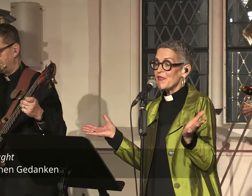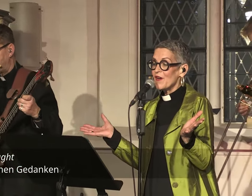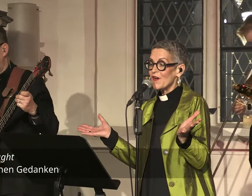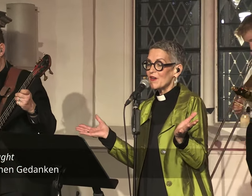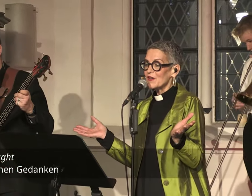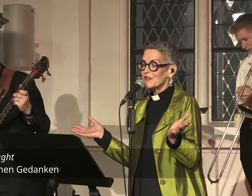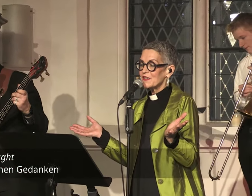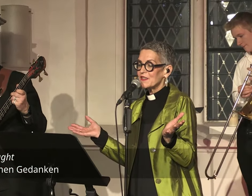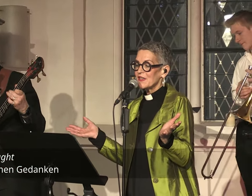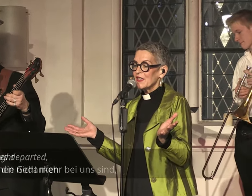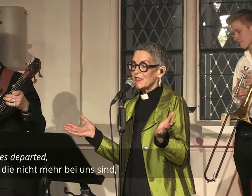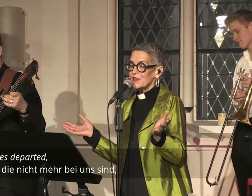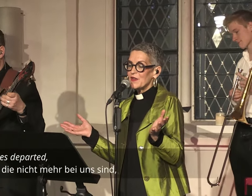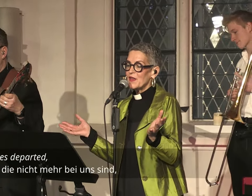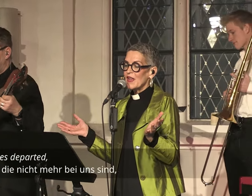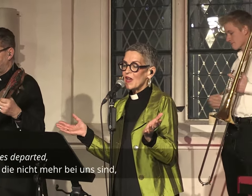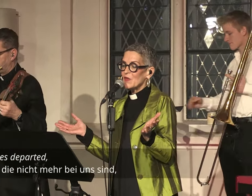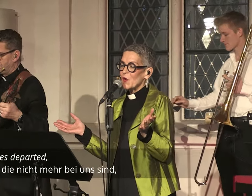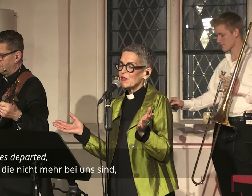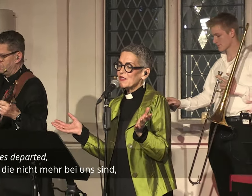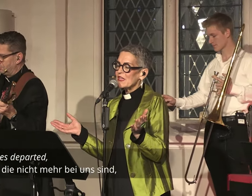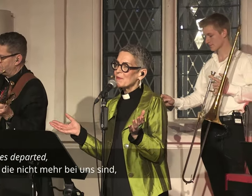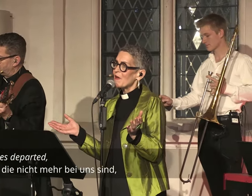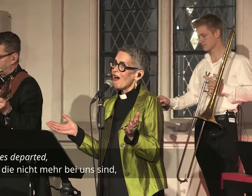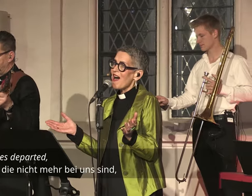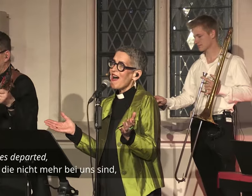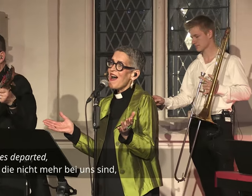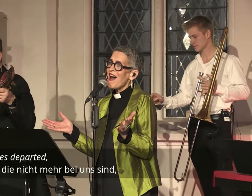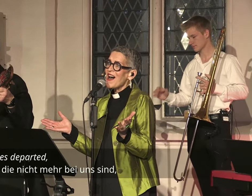Sending a thought to the loved ones